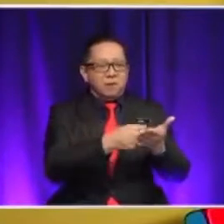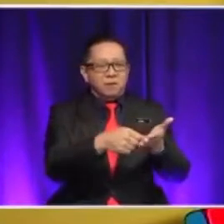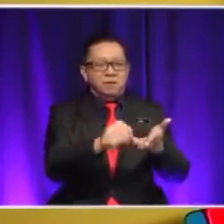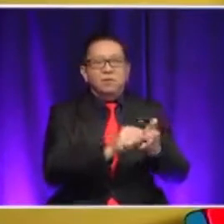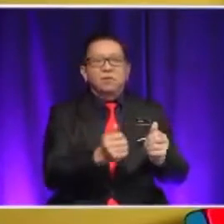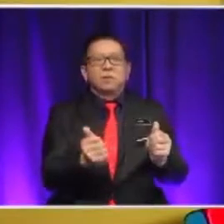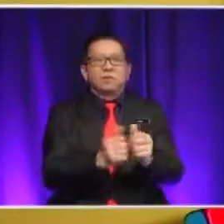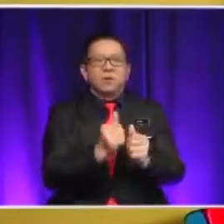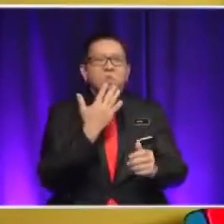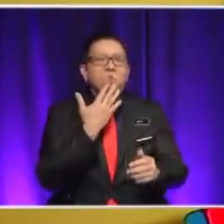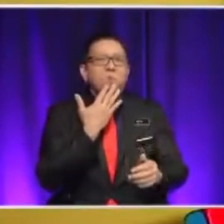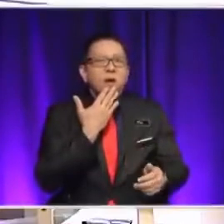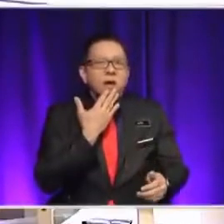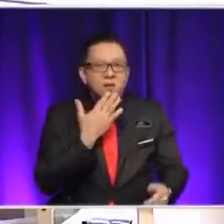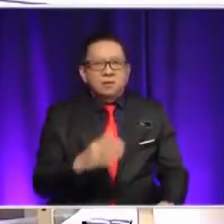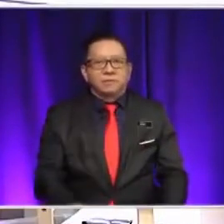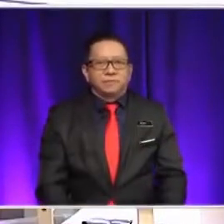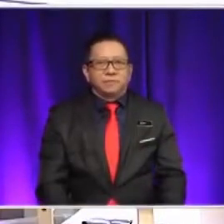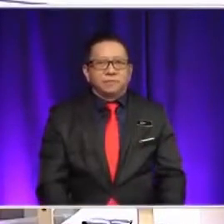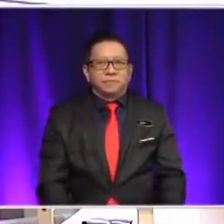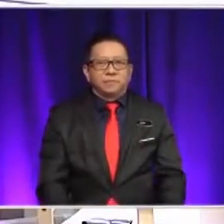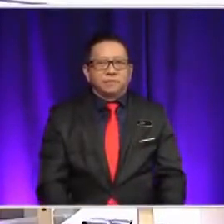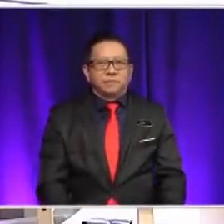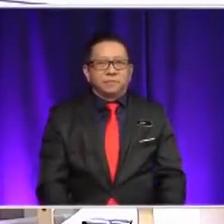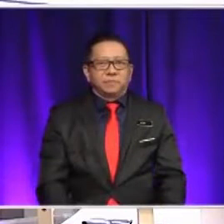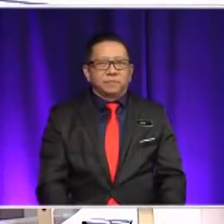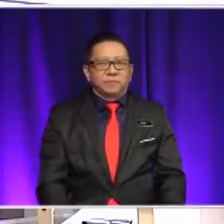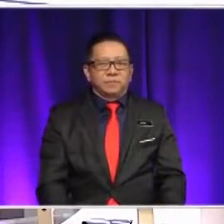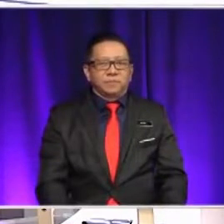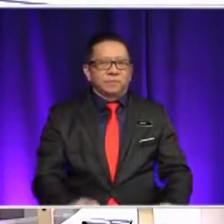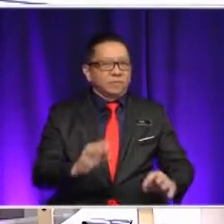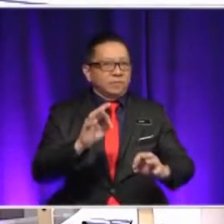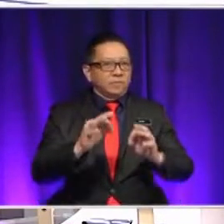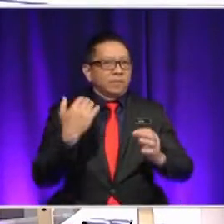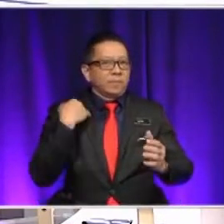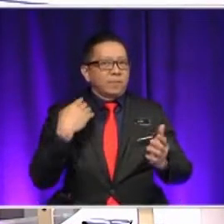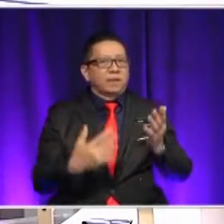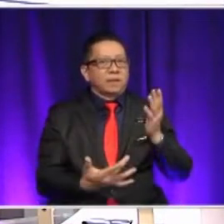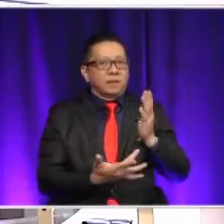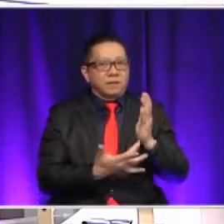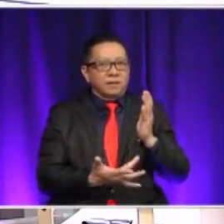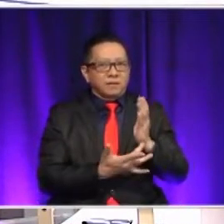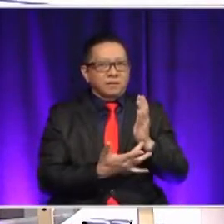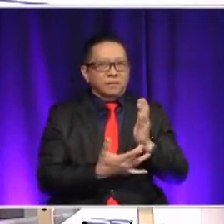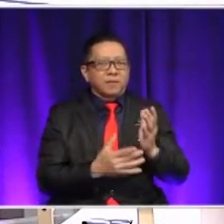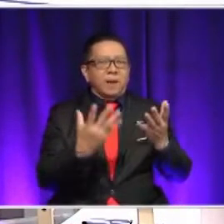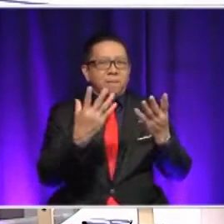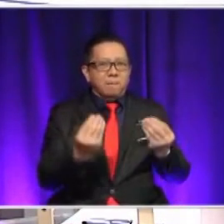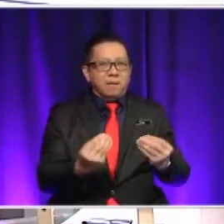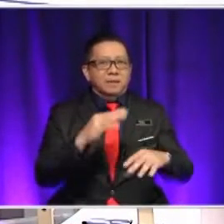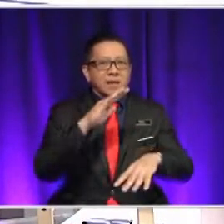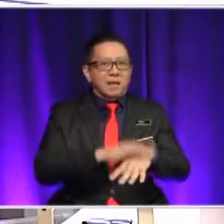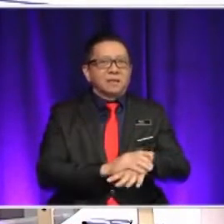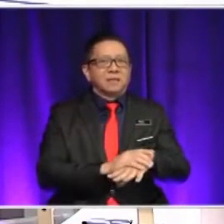air karena Galau Five kita tambah sih ada satu lagi ini pasrah hai di atas